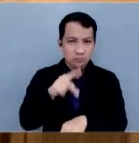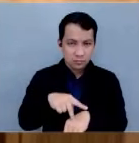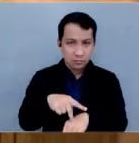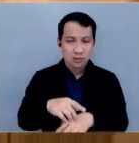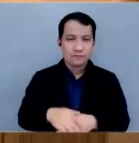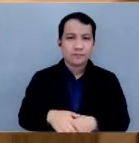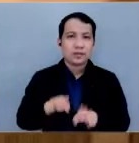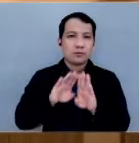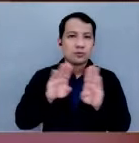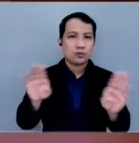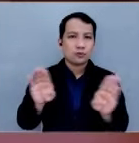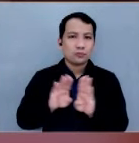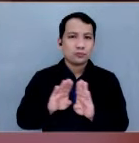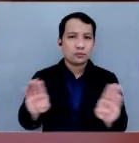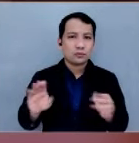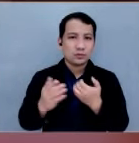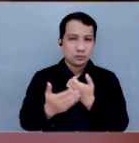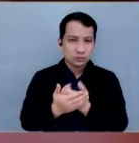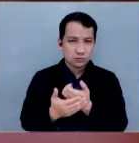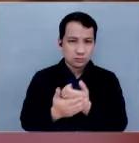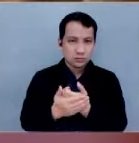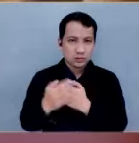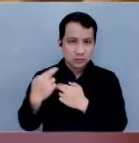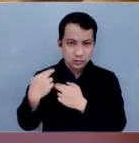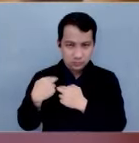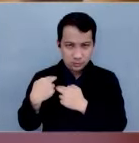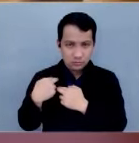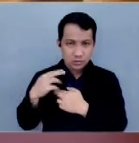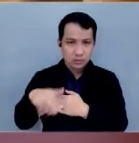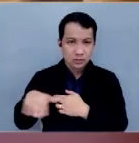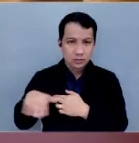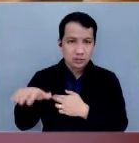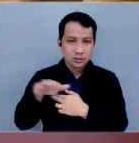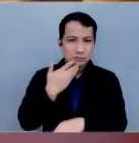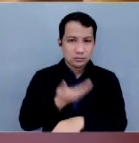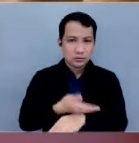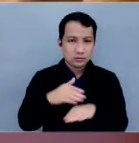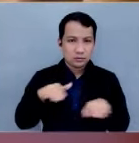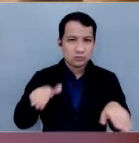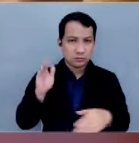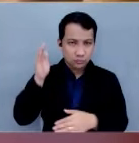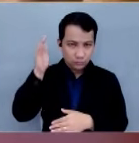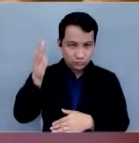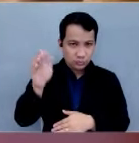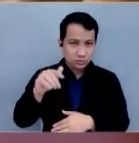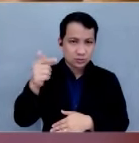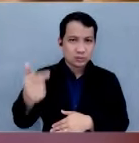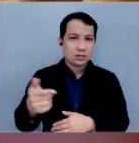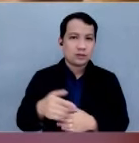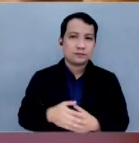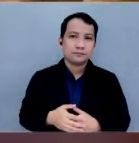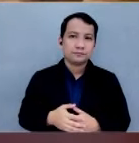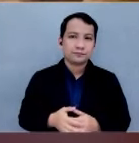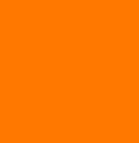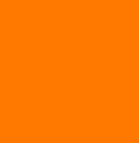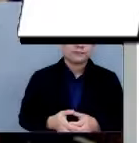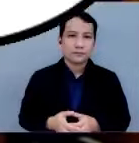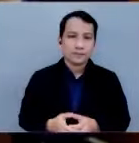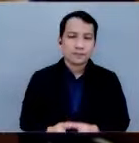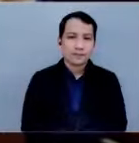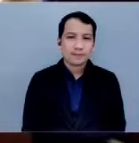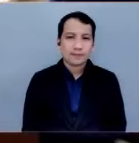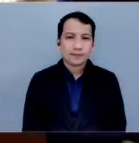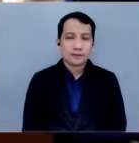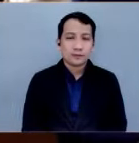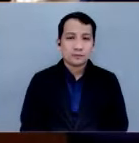ang ating ekonomiya obligasyon natin ito sa ating mga anak at sa susunod na henerasyon bukod